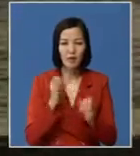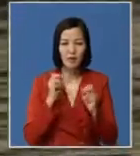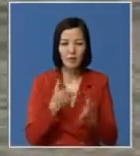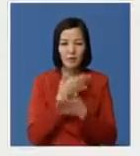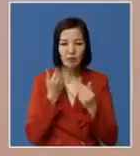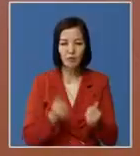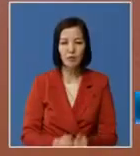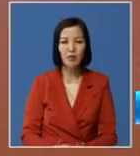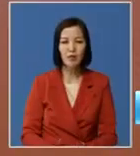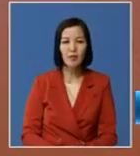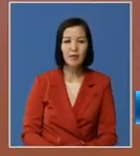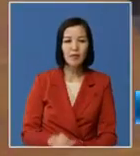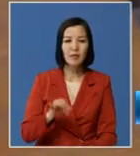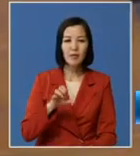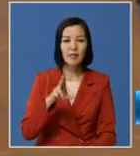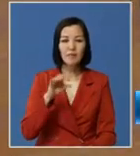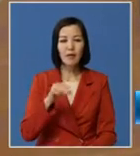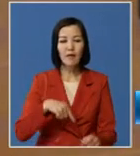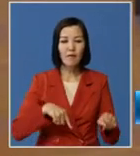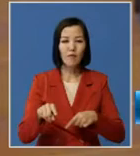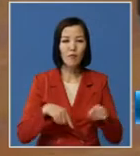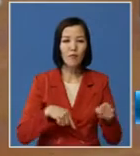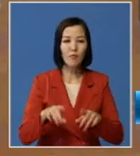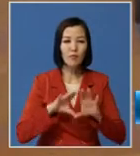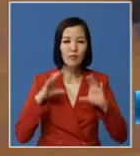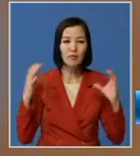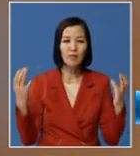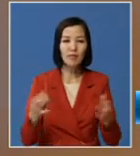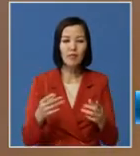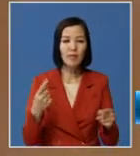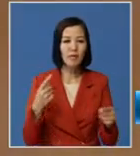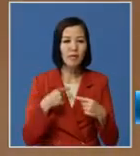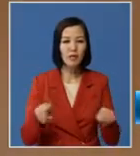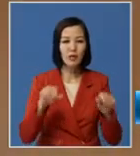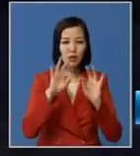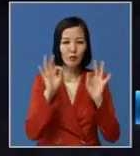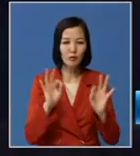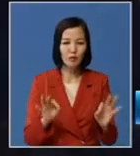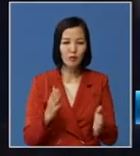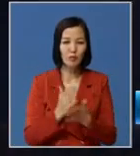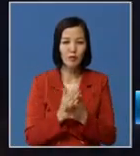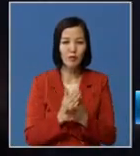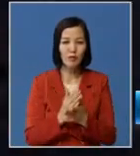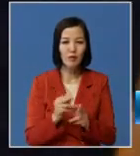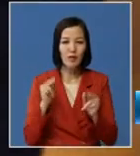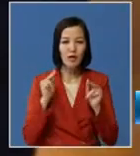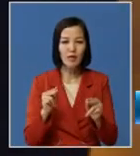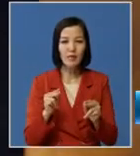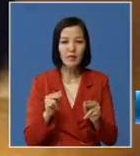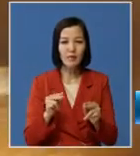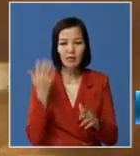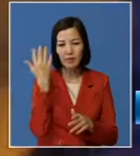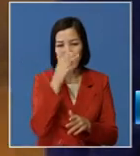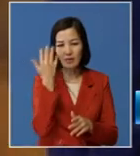отыр. Испаниялық Валенсия футбол клубының стадионында ерекше мүсін пайда болды. Ескерткіш спортшылардың адал жанкүйері Зағип